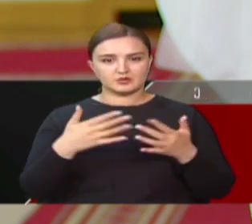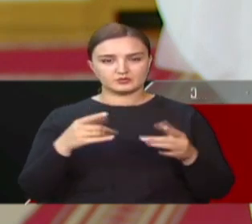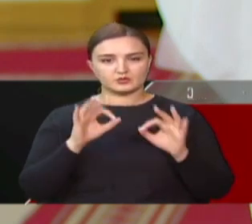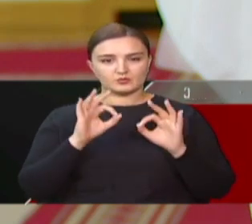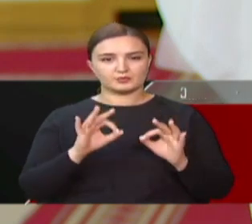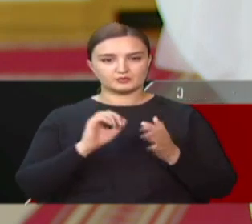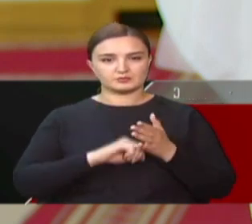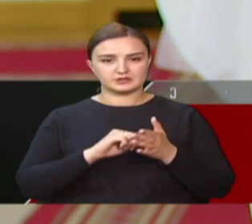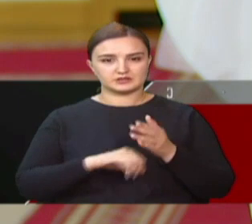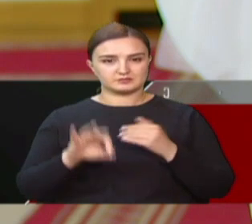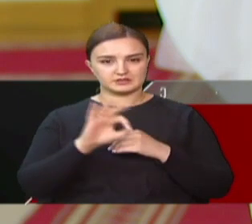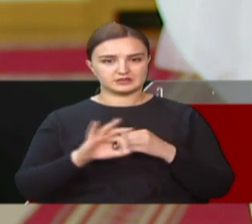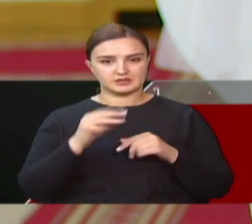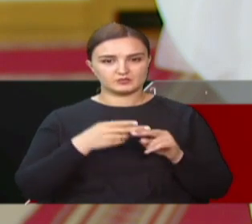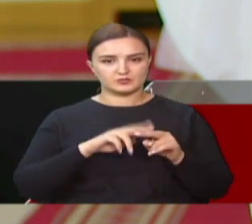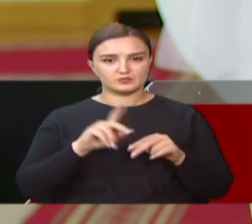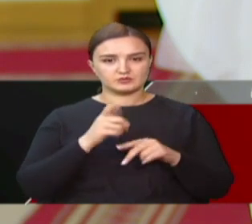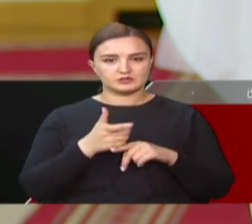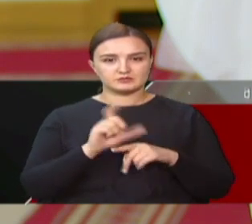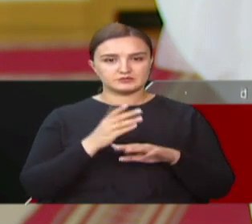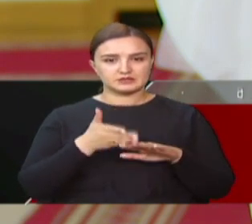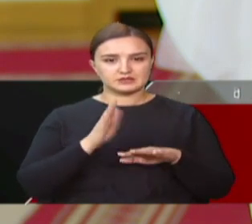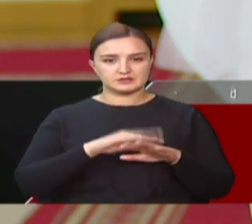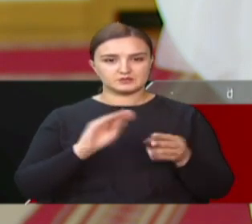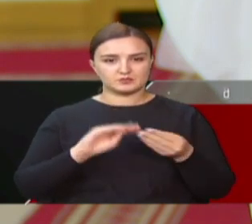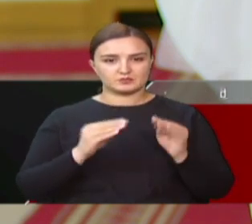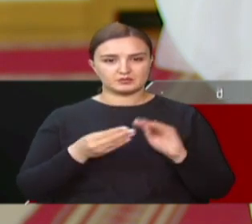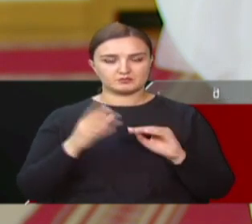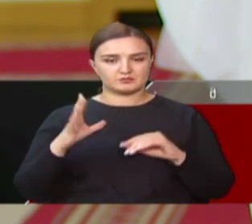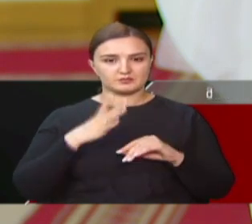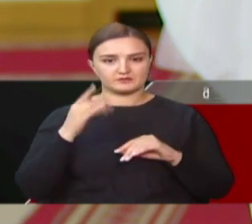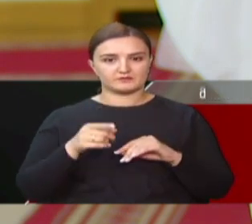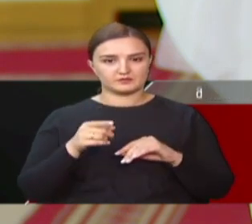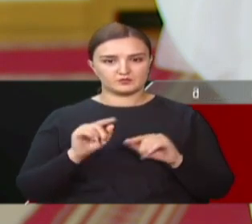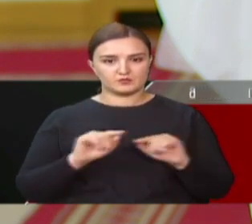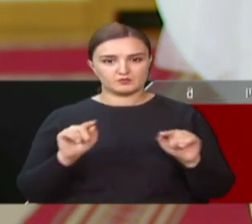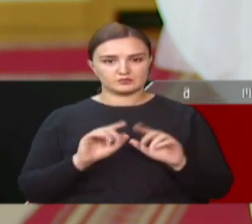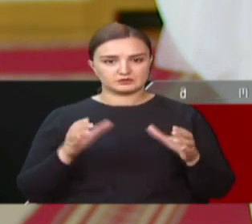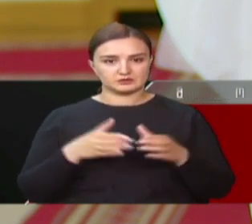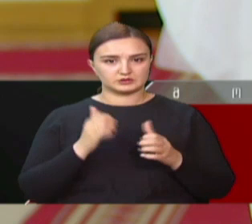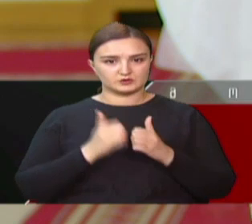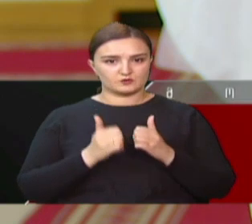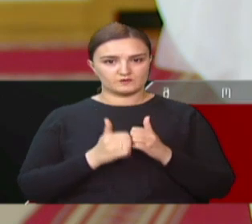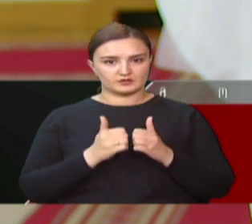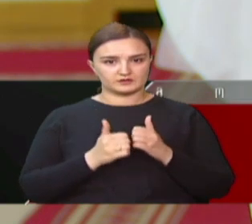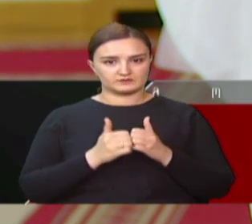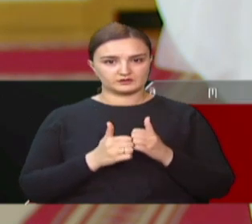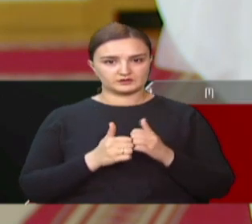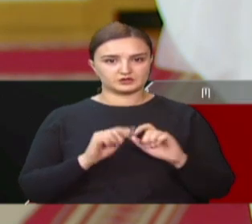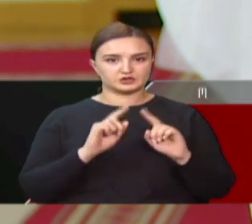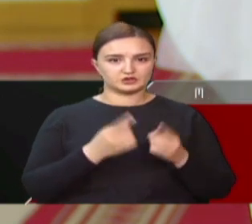ობიექტური მიზეზების გამო, იმიტომ რომ ძალიან ძიმე გამოწვევების წინაშე ვიდექით, იდგა ოპოზიცია ყოველთვის, რაღაც იღვეცას